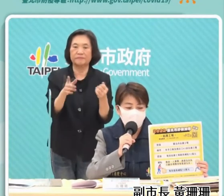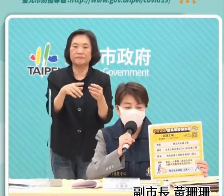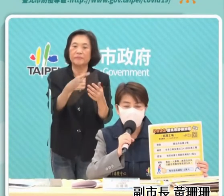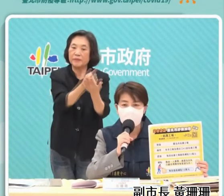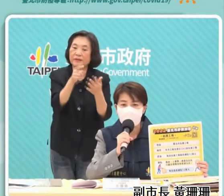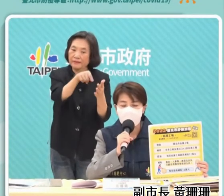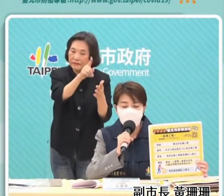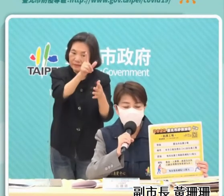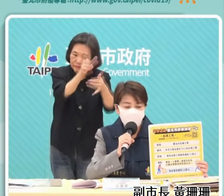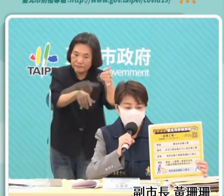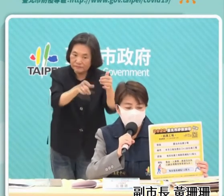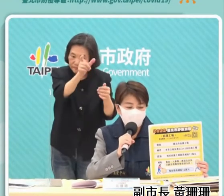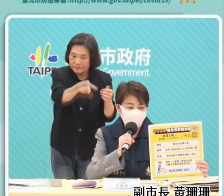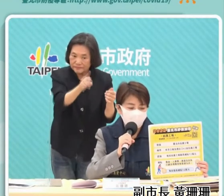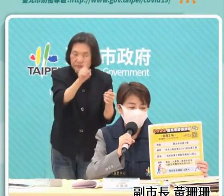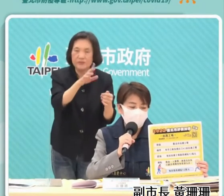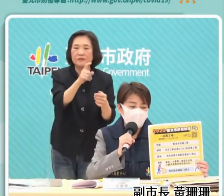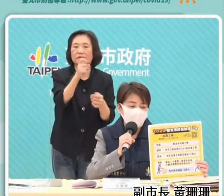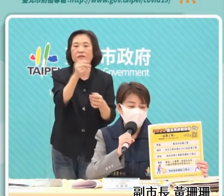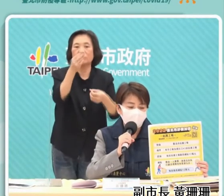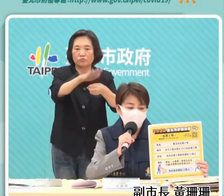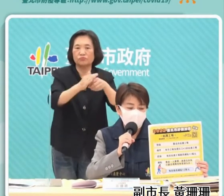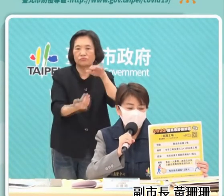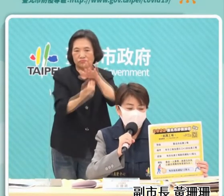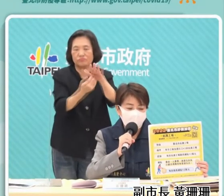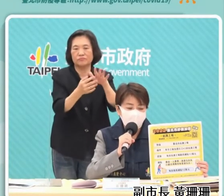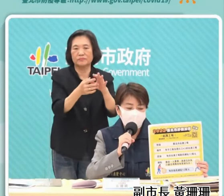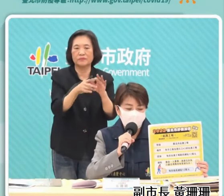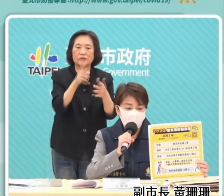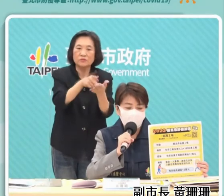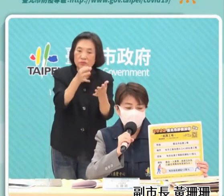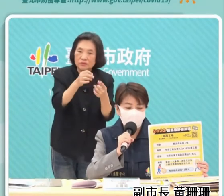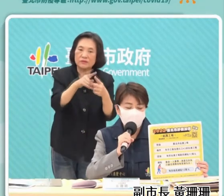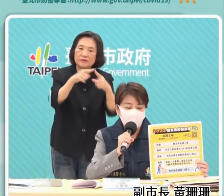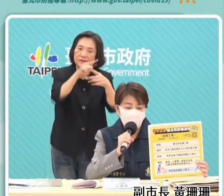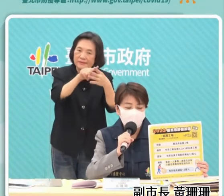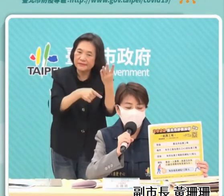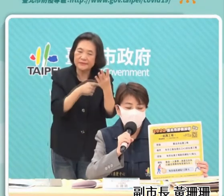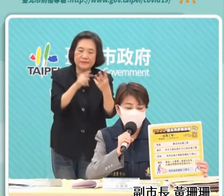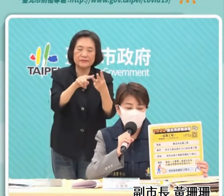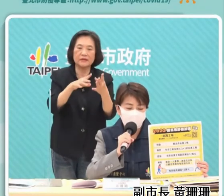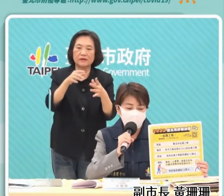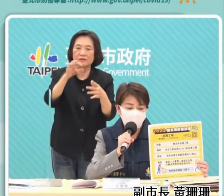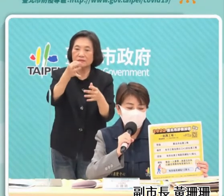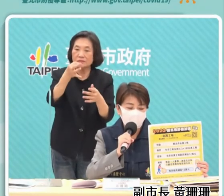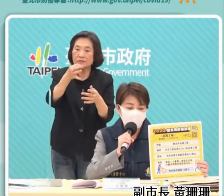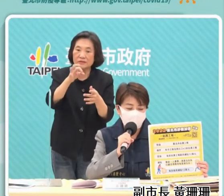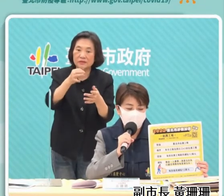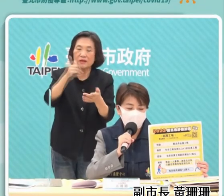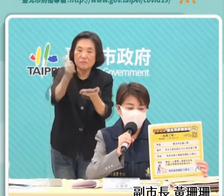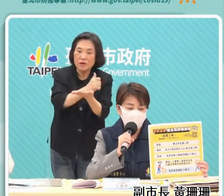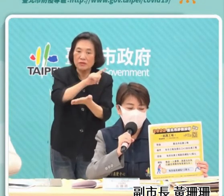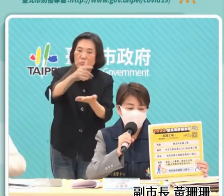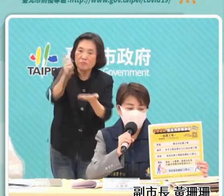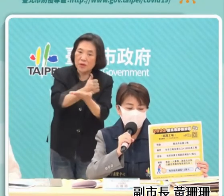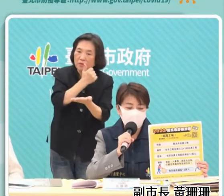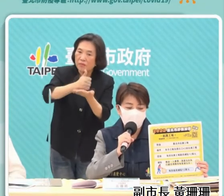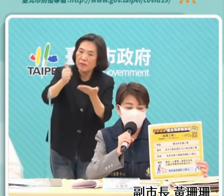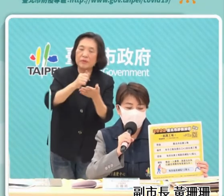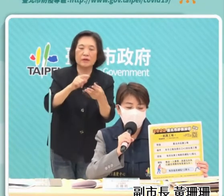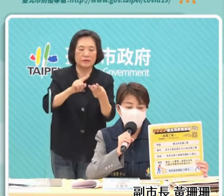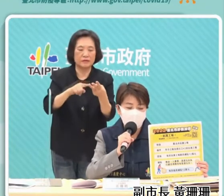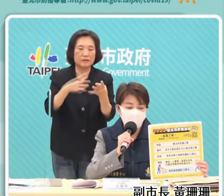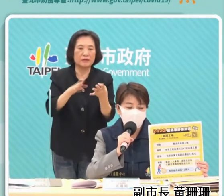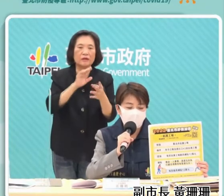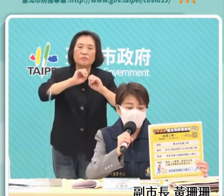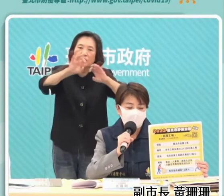庇护工厂我们最高补助120000元，那补贴他的租金、人事费、进货支出，还有行销宣导的费用